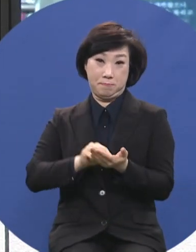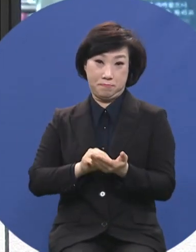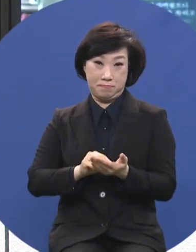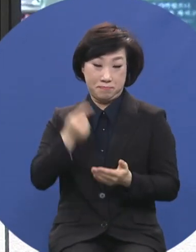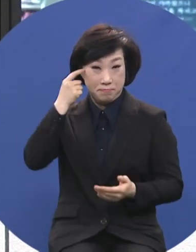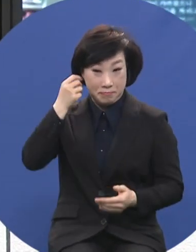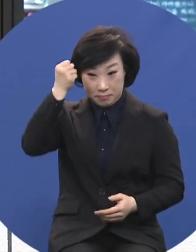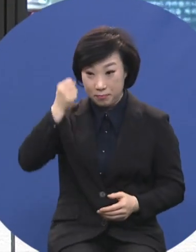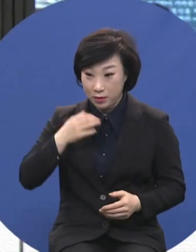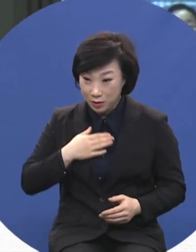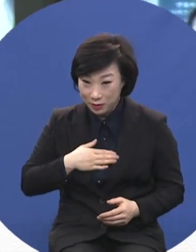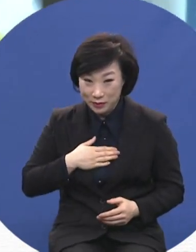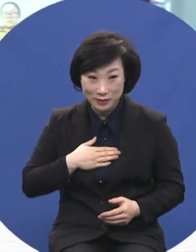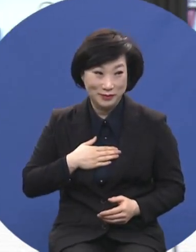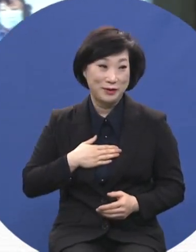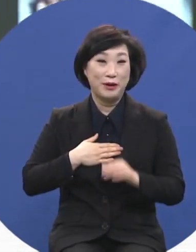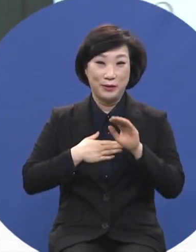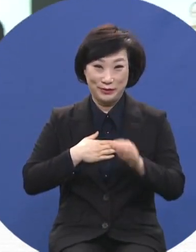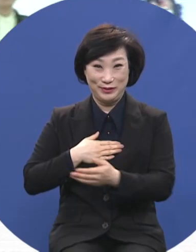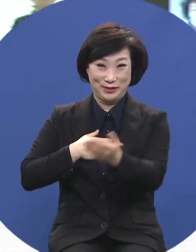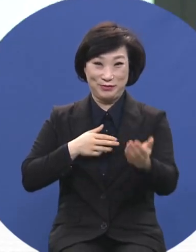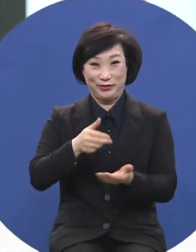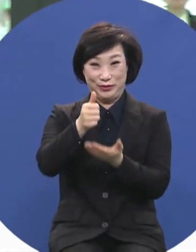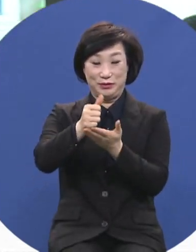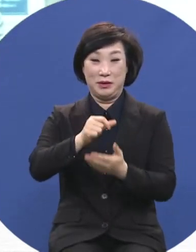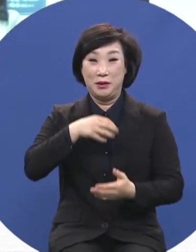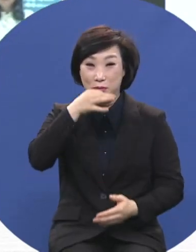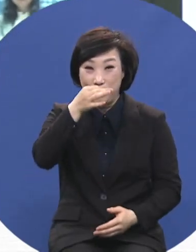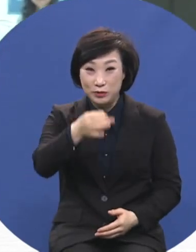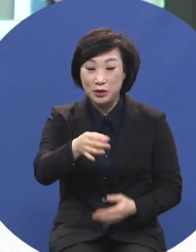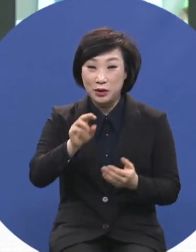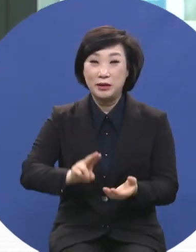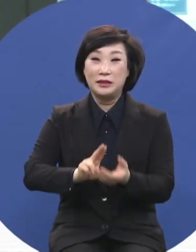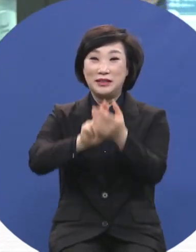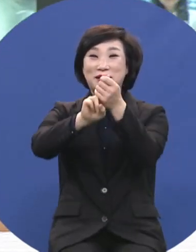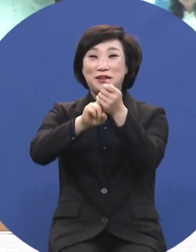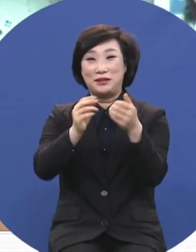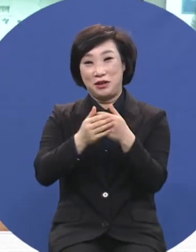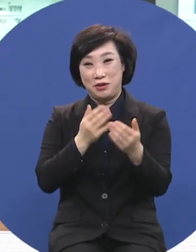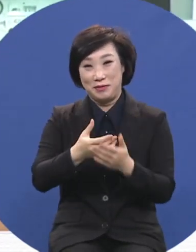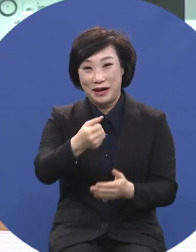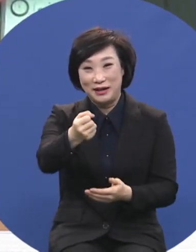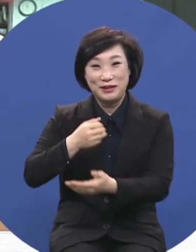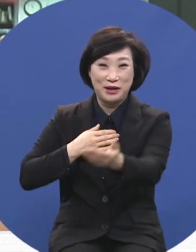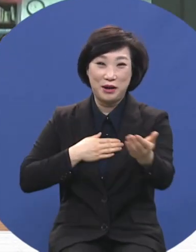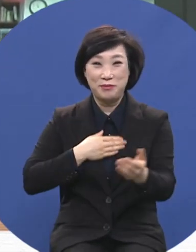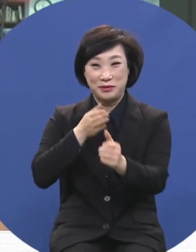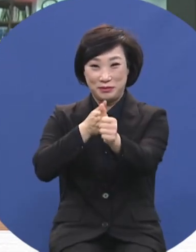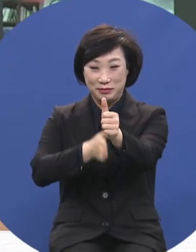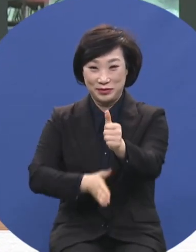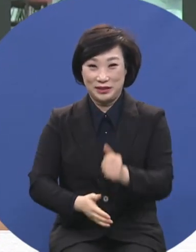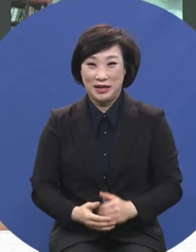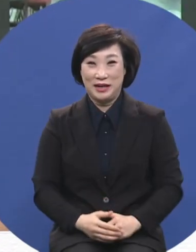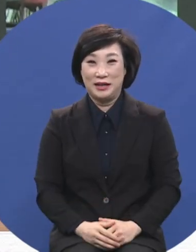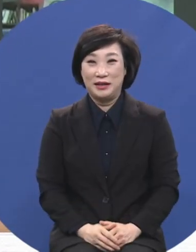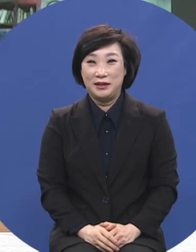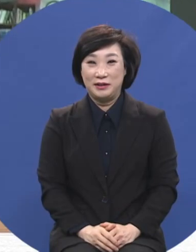들고 오늘 주님의 목소리로 이적을 만나는 여러분 되시기 바랍니다.